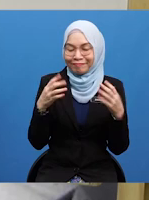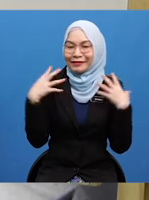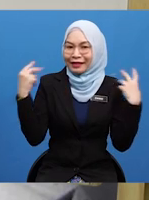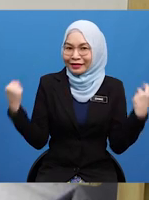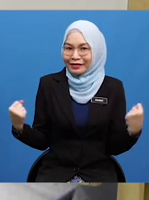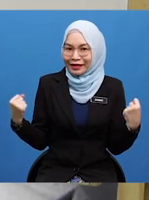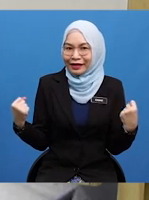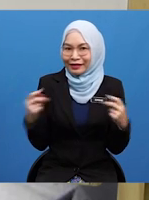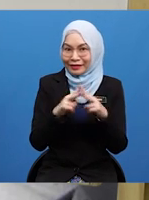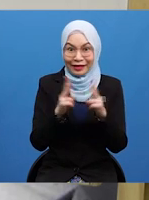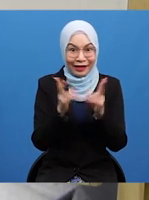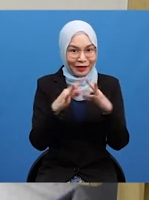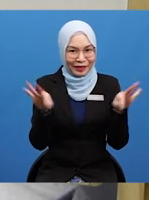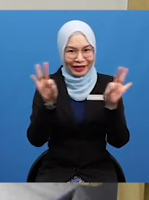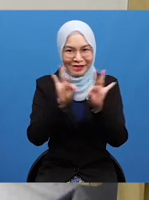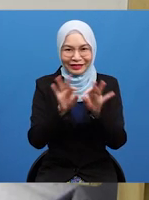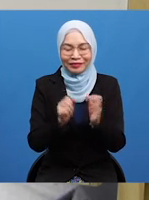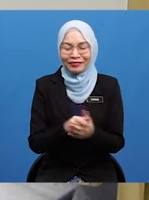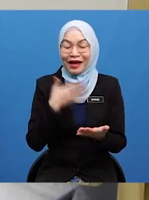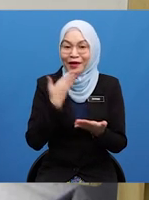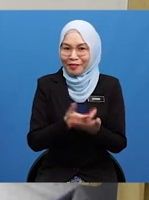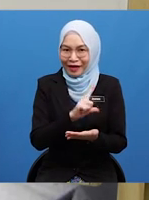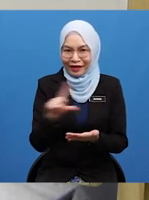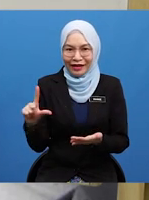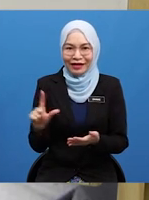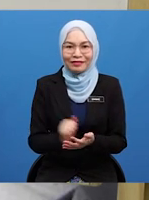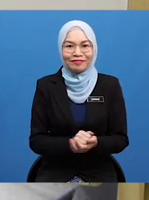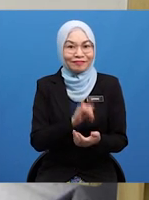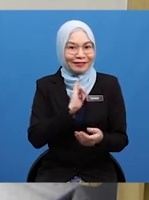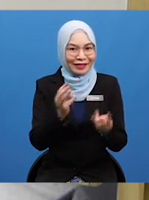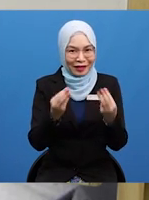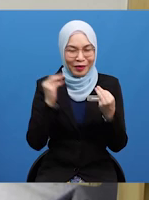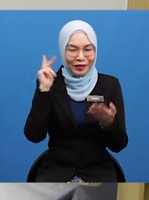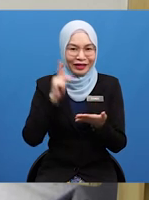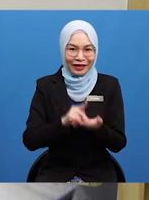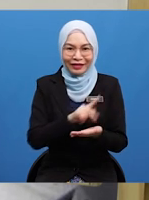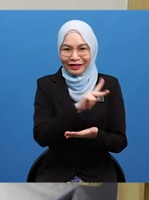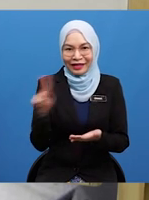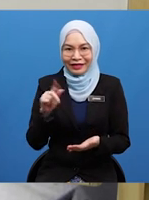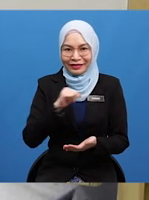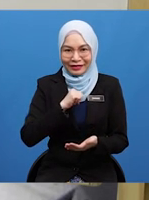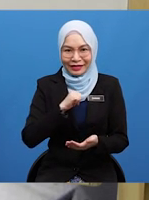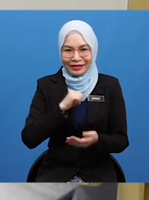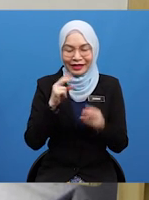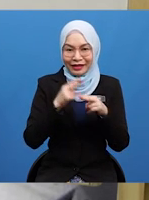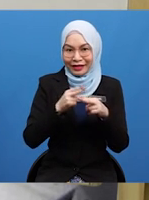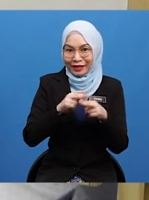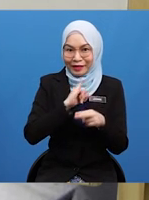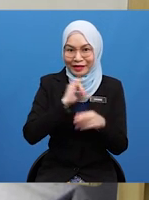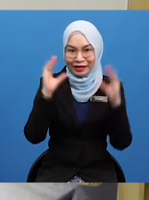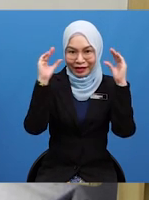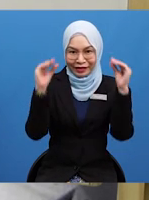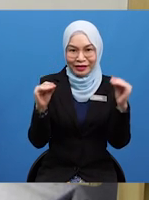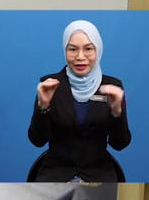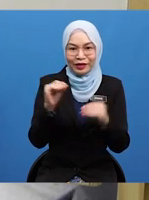kesihatan amatlah penting. Baiklah, izinkan cikgu perkenalkan diri cikgu. Nama cikgu Muhammad